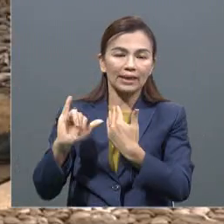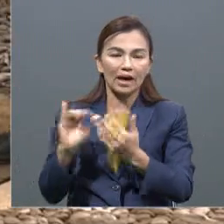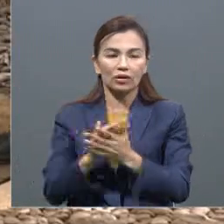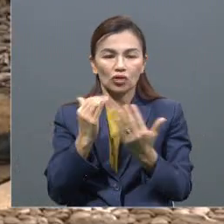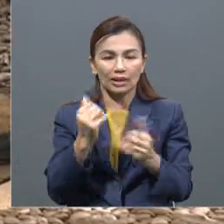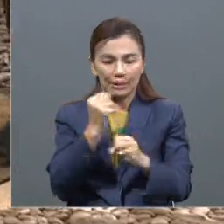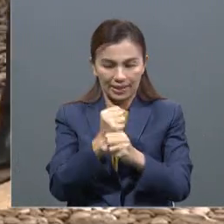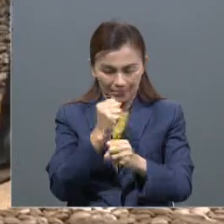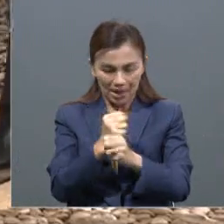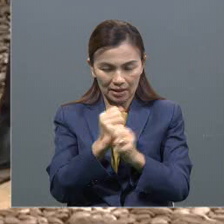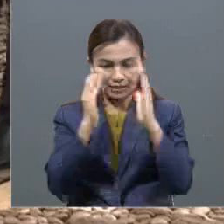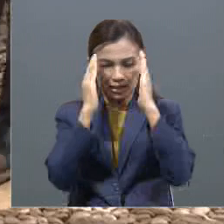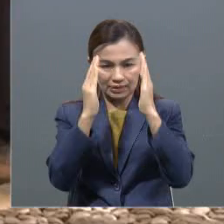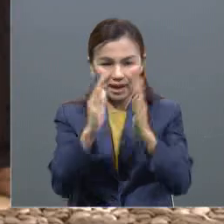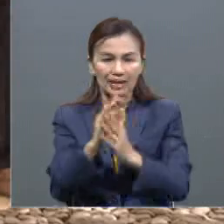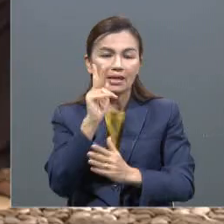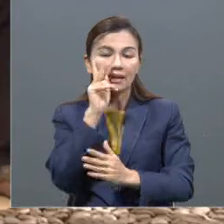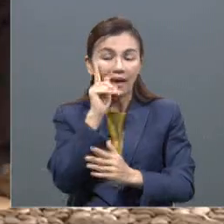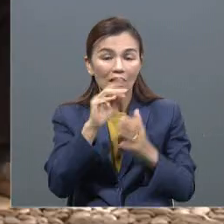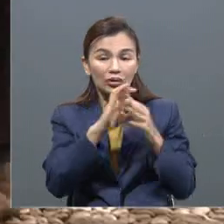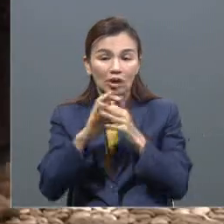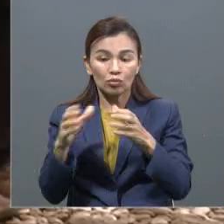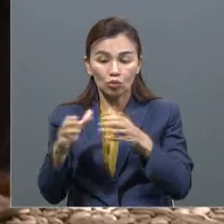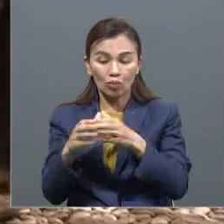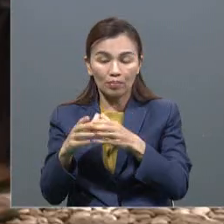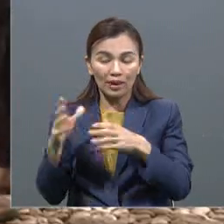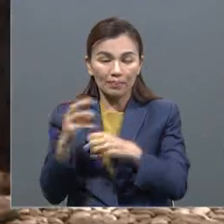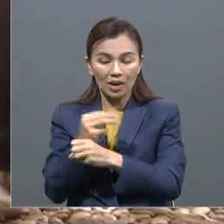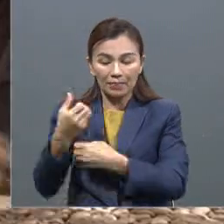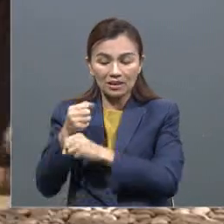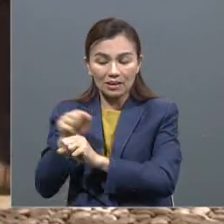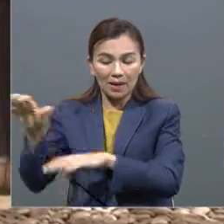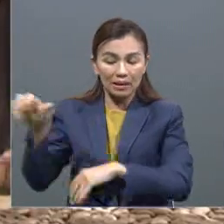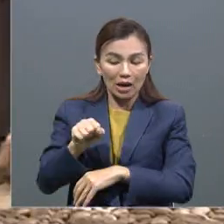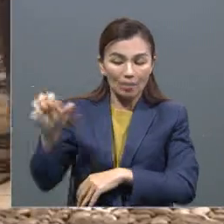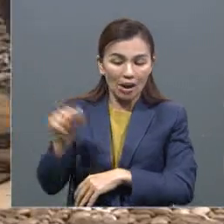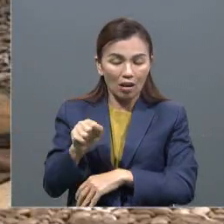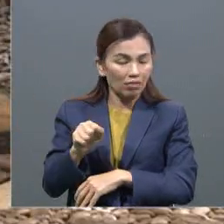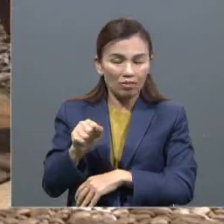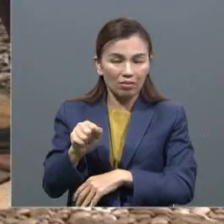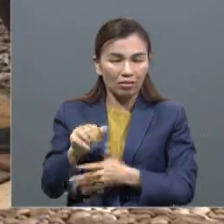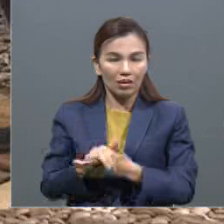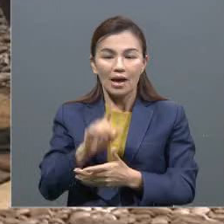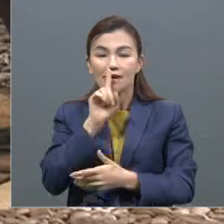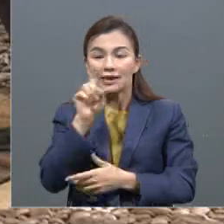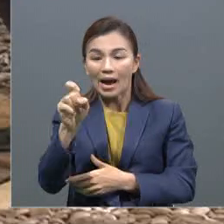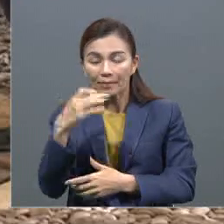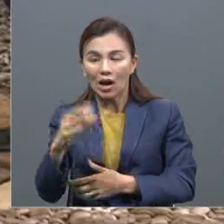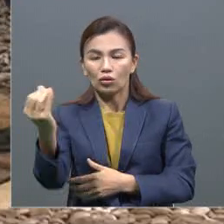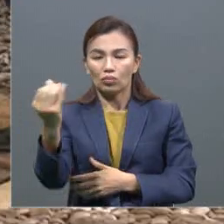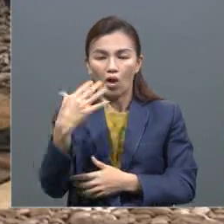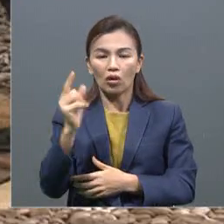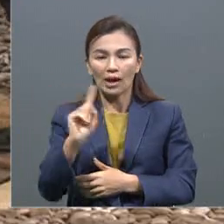ที่แล้วก็ไม่ทราบกระแสข่าวเรื่องการจะดึงพรรคประชาธิปัตย์มาร่วมด้วยถามส่วนตัวเนี่ยคุณวราวุฒิเองก็ย้ำนะคะว่